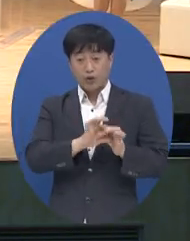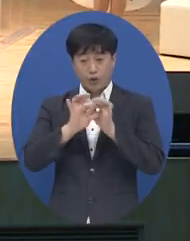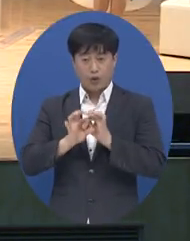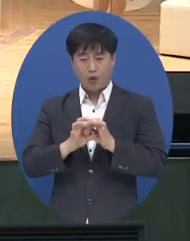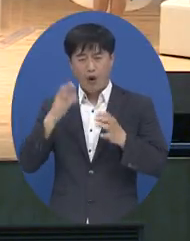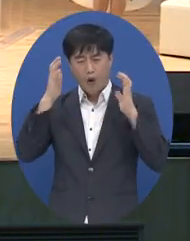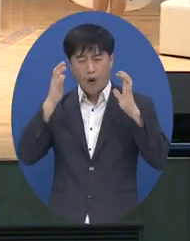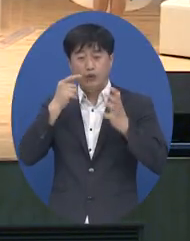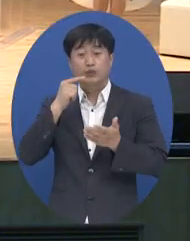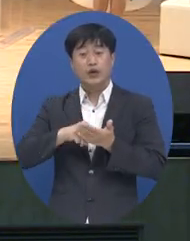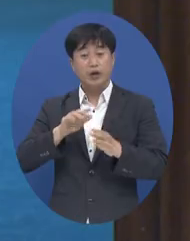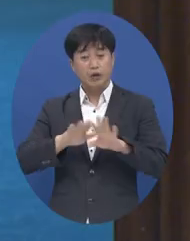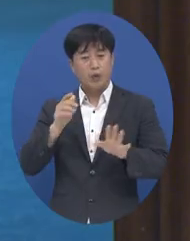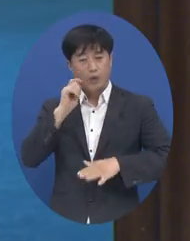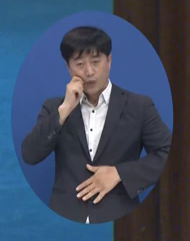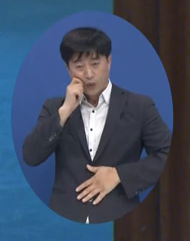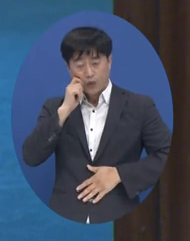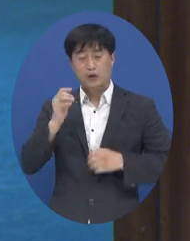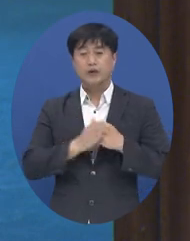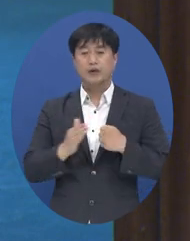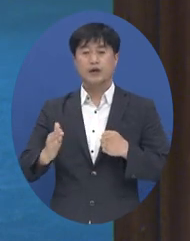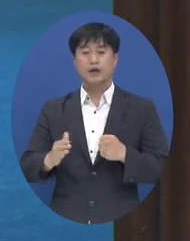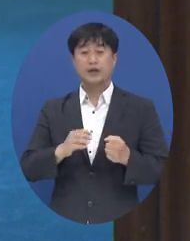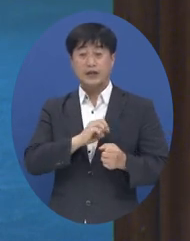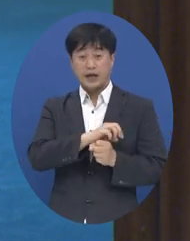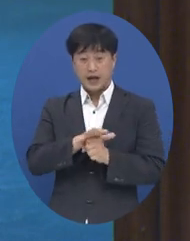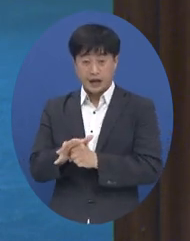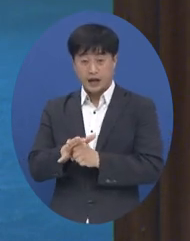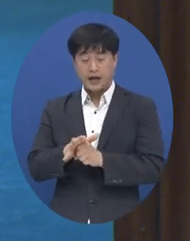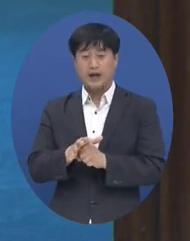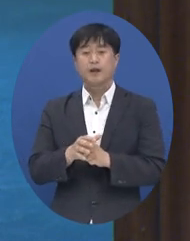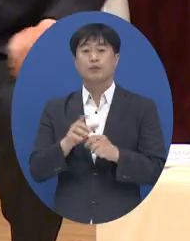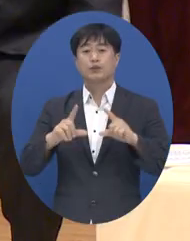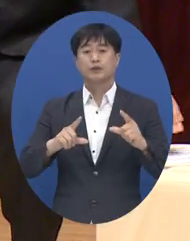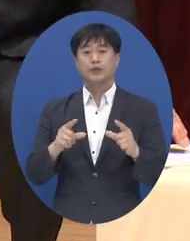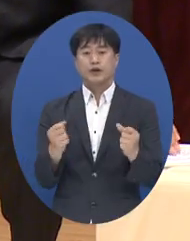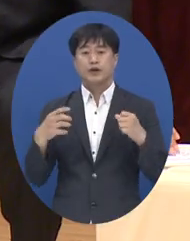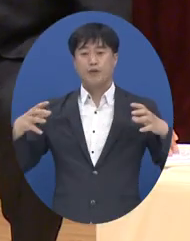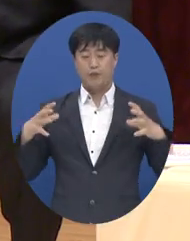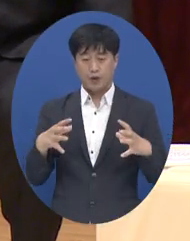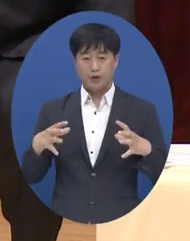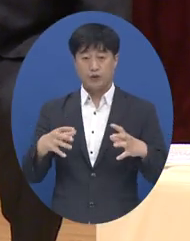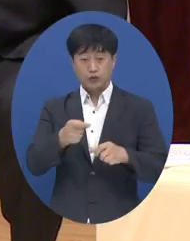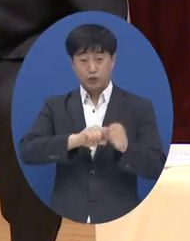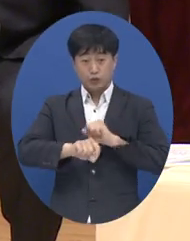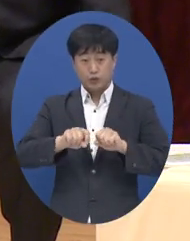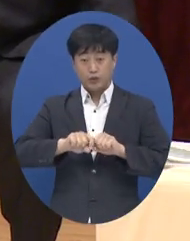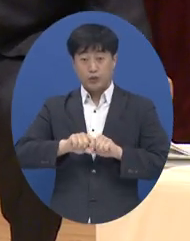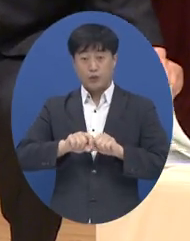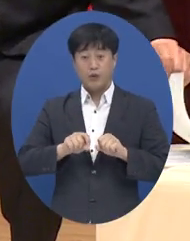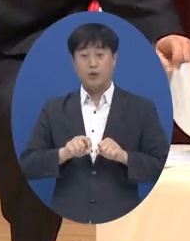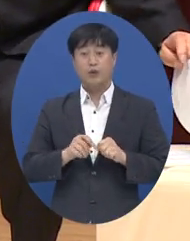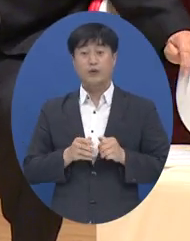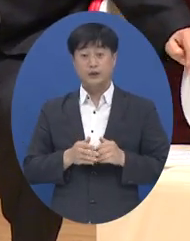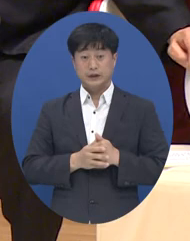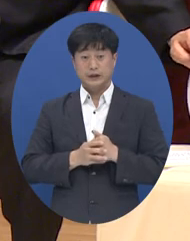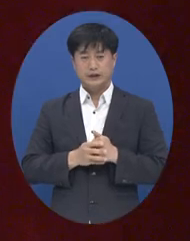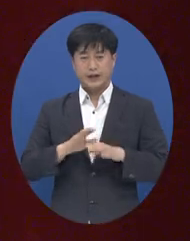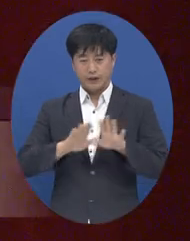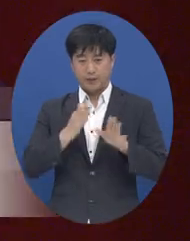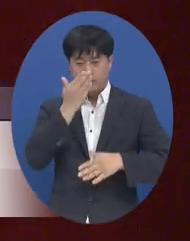수 없는 구조이기 때문에 다양한 형태의 협력을 토대로 능동적으로 개입해 풀어야 한다고